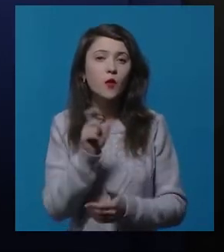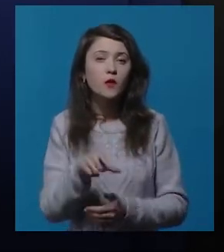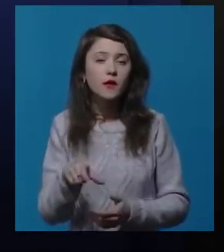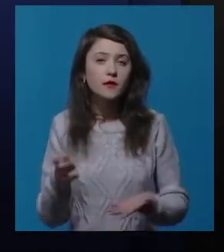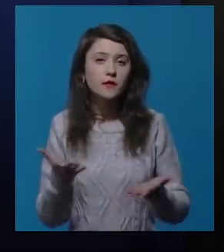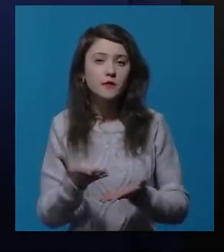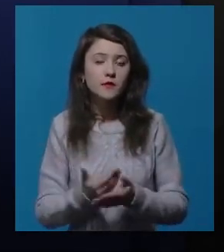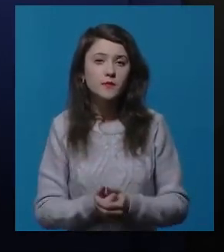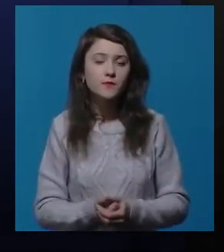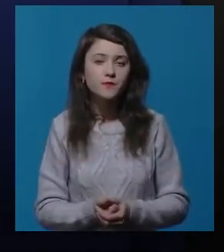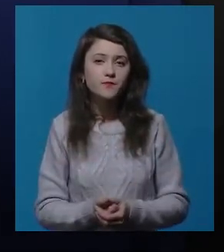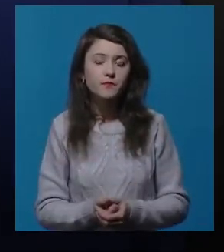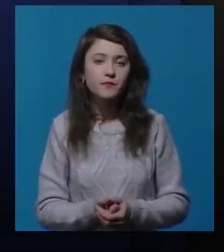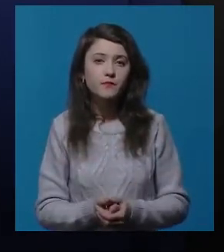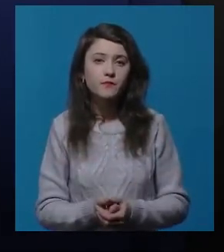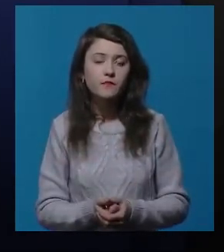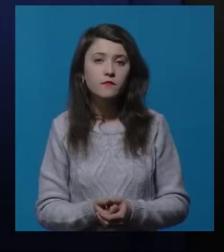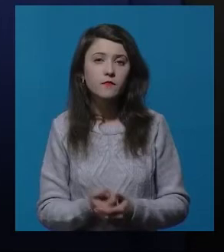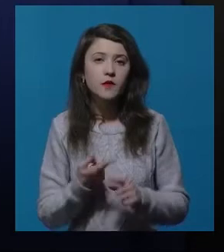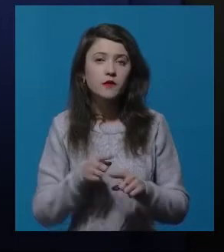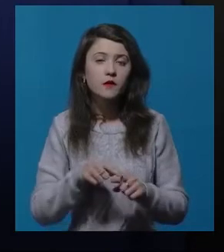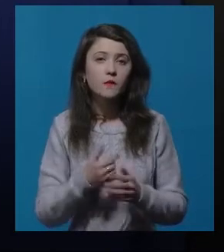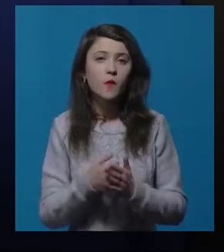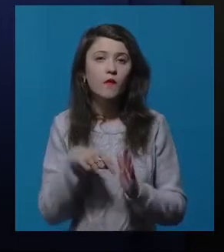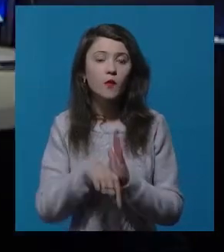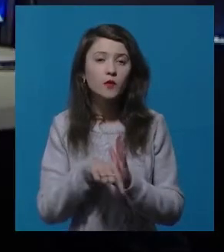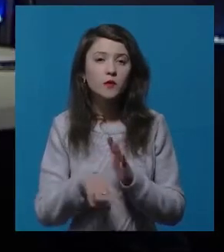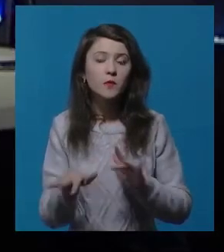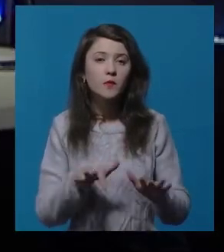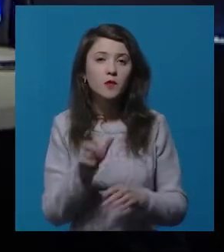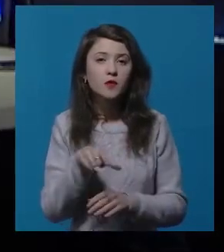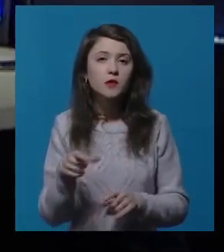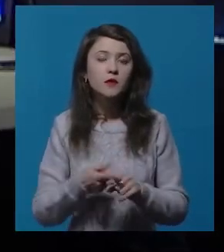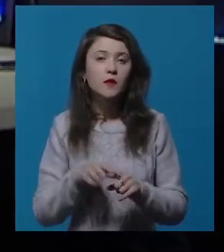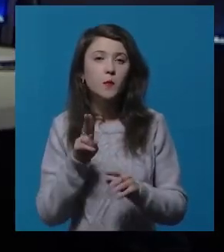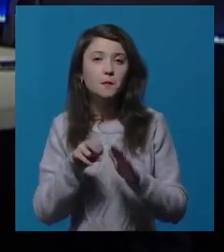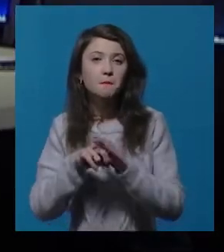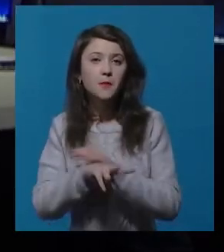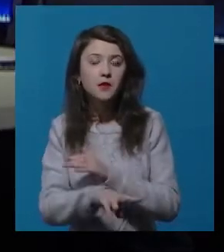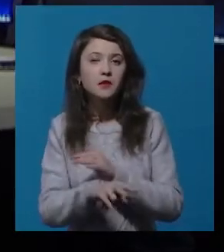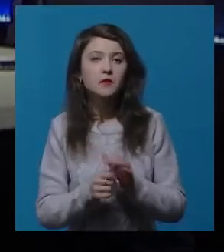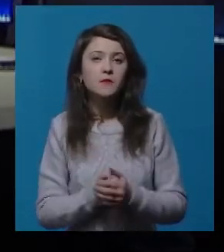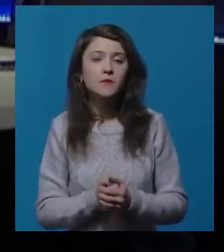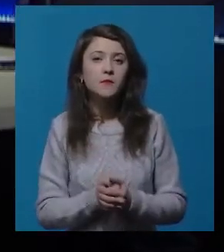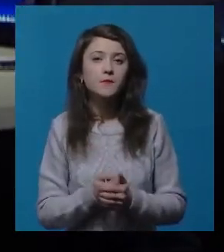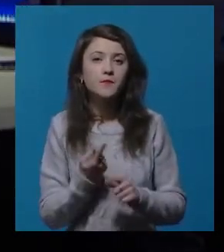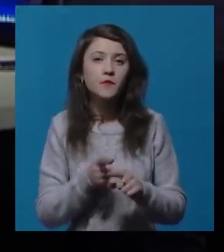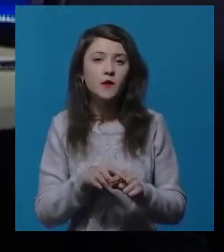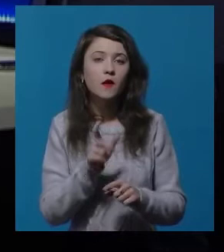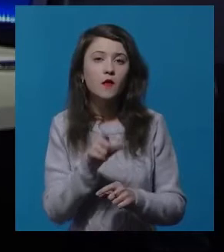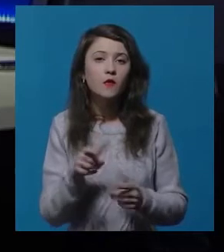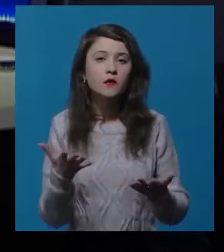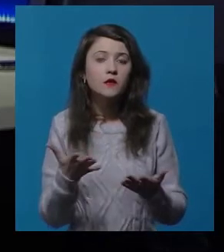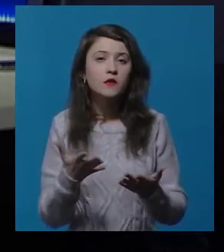я продовжу, що це внутрішньопереміщені особи, це біженці, це досить широко особи, постраждалі від домашнього